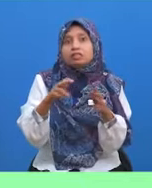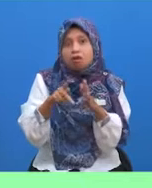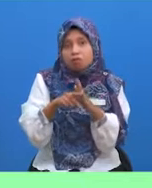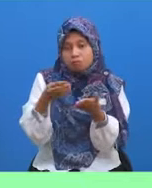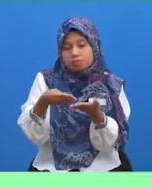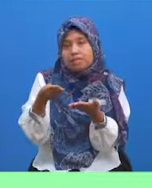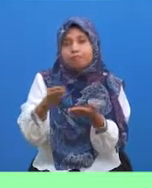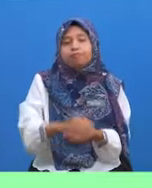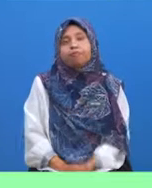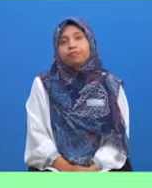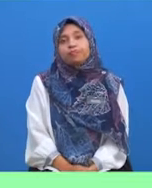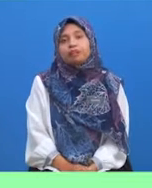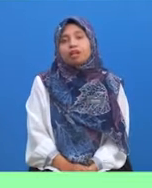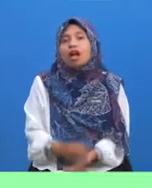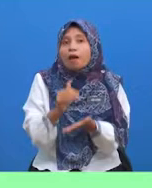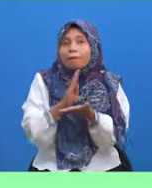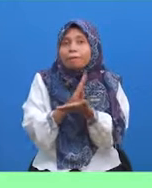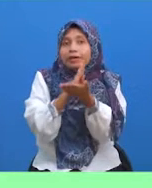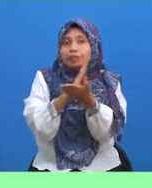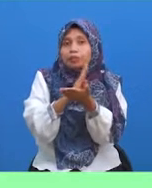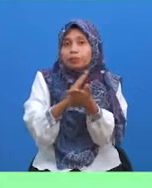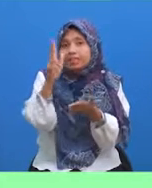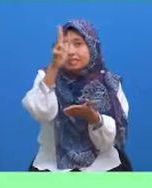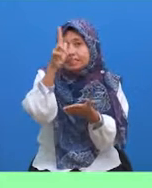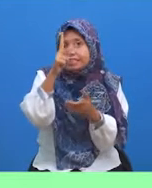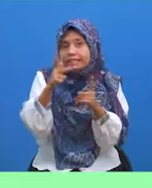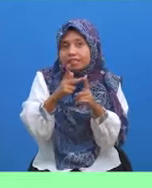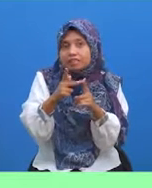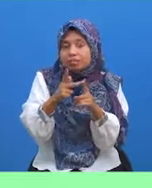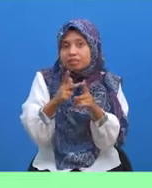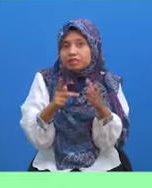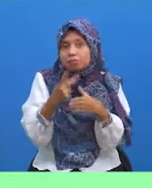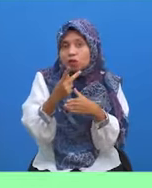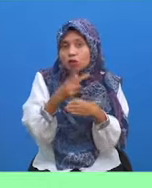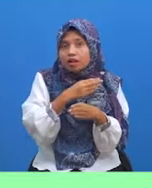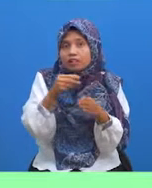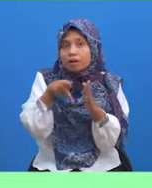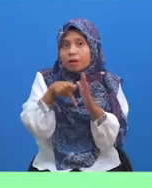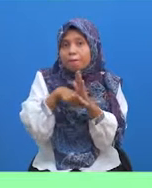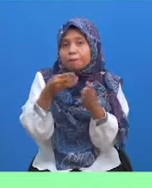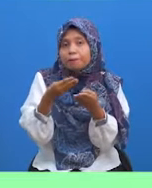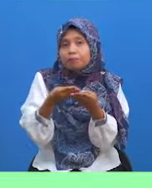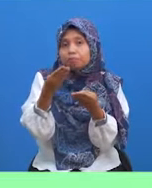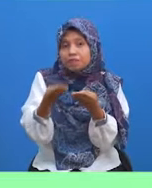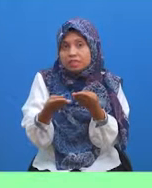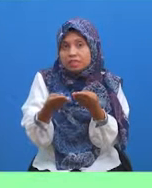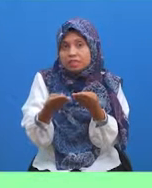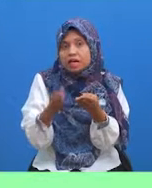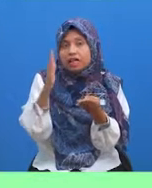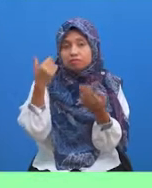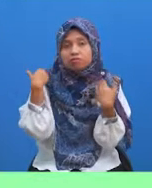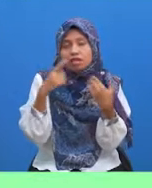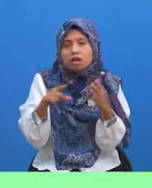bantuin kerajaan kepada pengaduan dan pembeli di dalam sebuah Pasaraya adalah bertujuan untuk